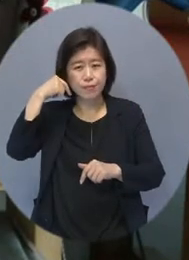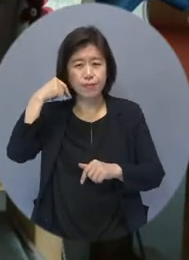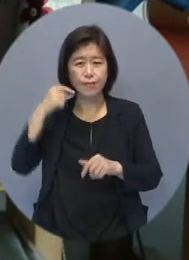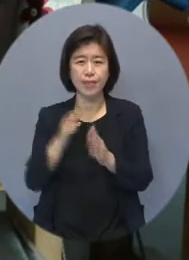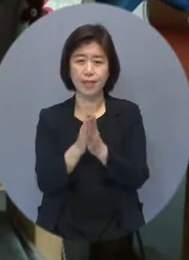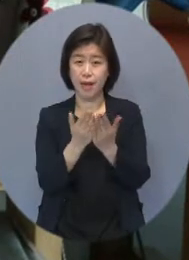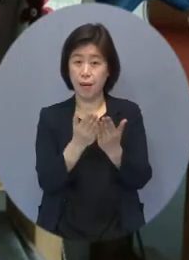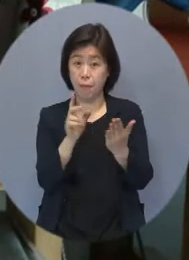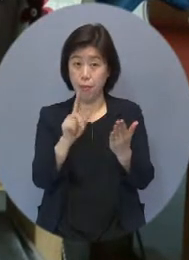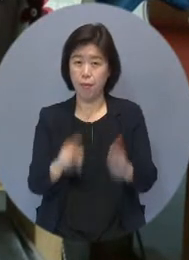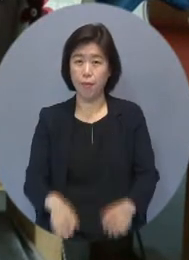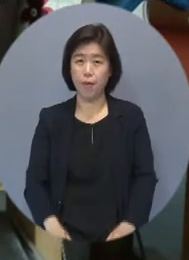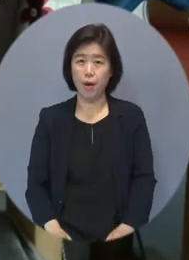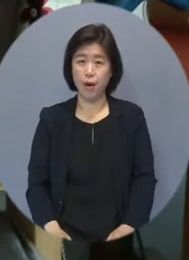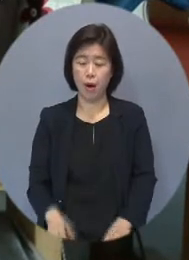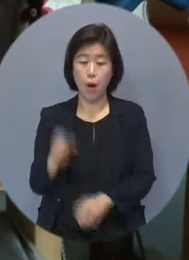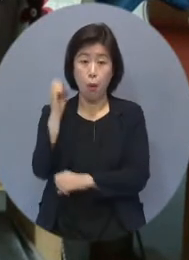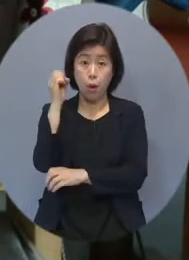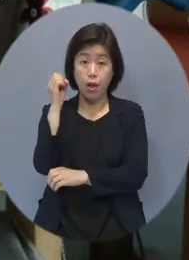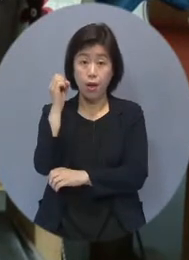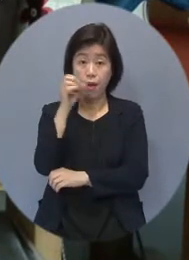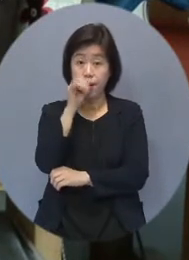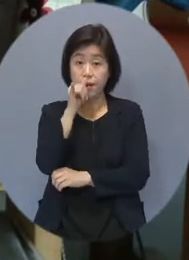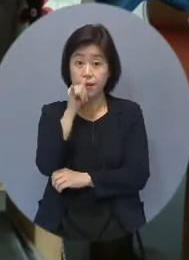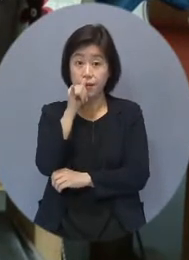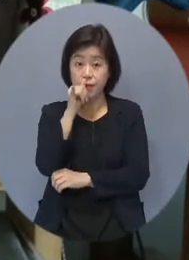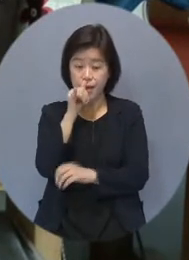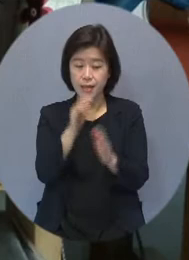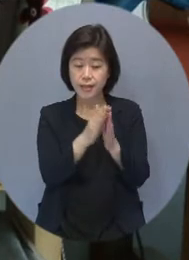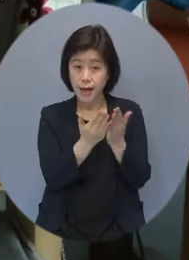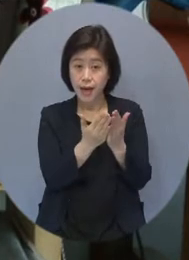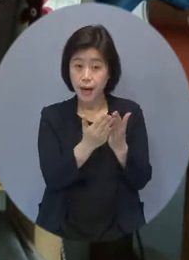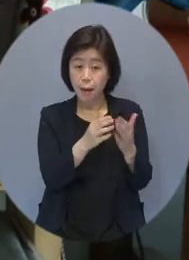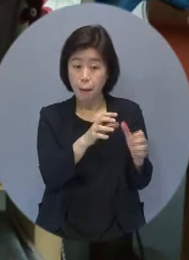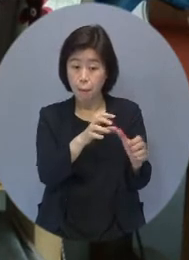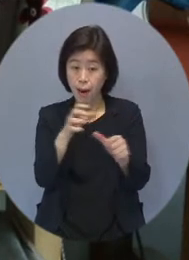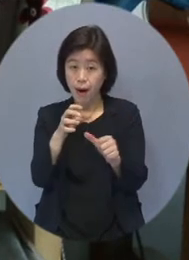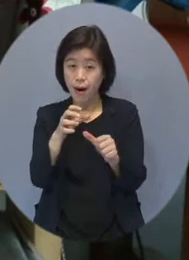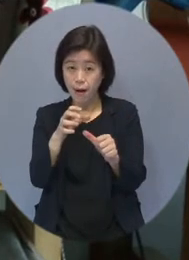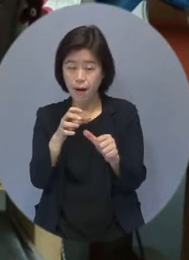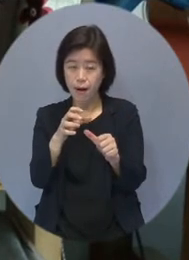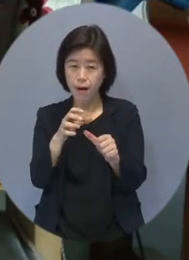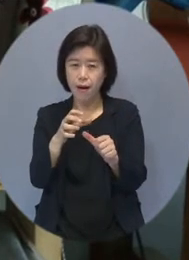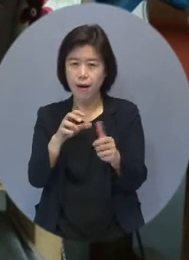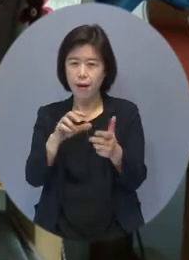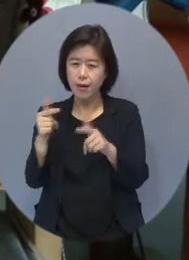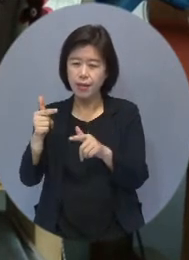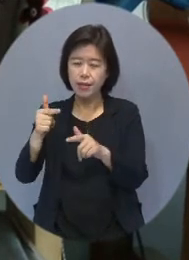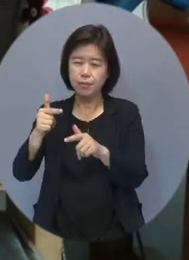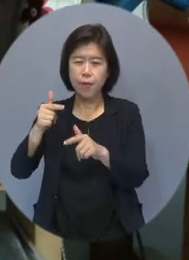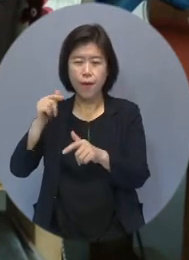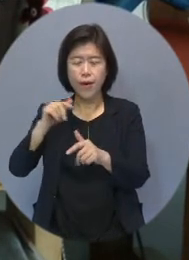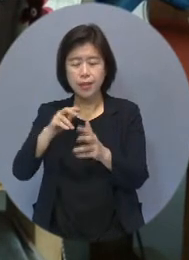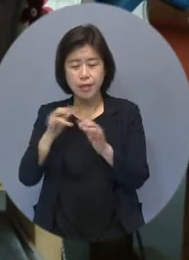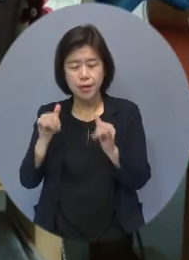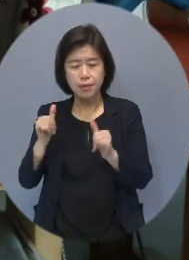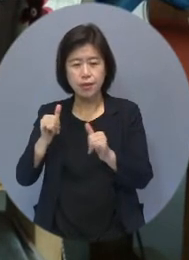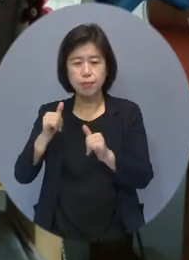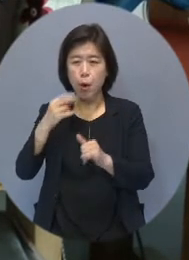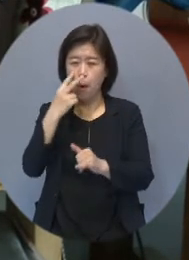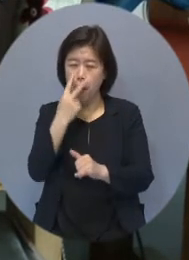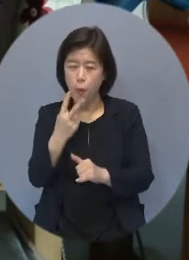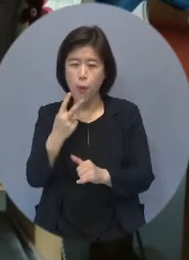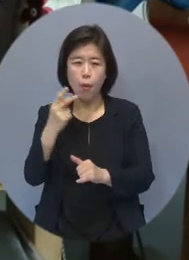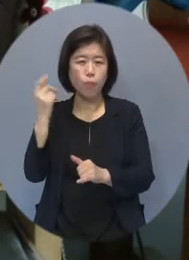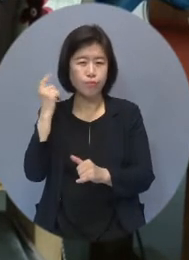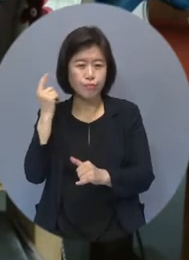그림동화책에 다른 감각, 그러니까 인간이 가지고 있는 다섯 가지 감각 중에 다른 감각들을 조금 더 가미해서 아이들에게